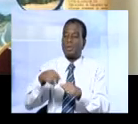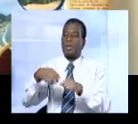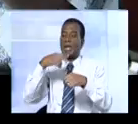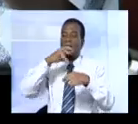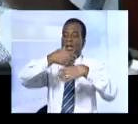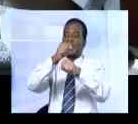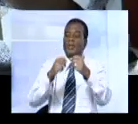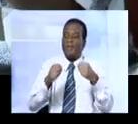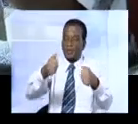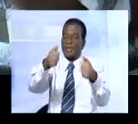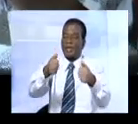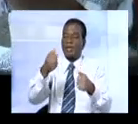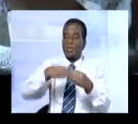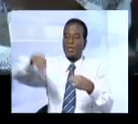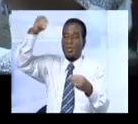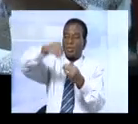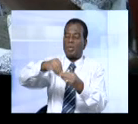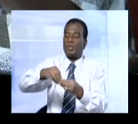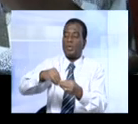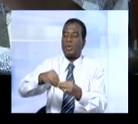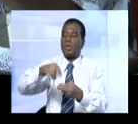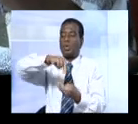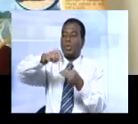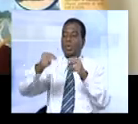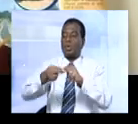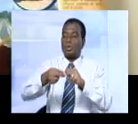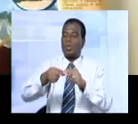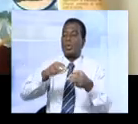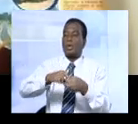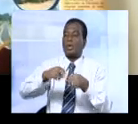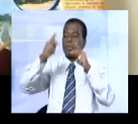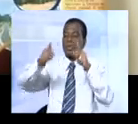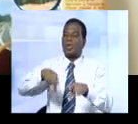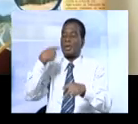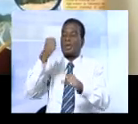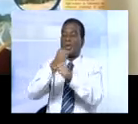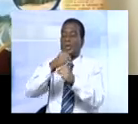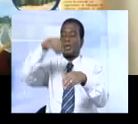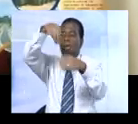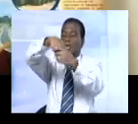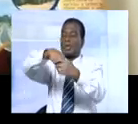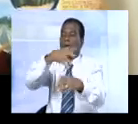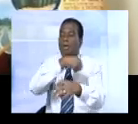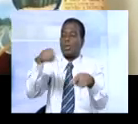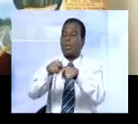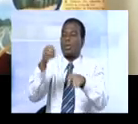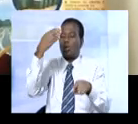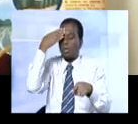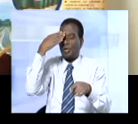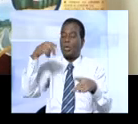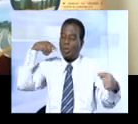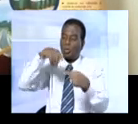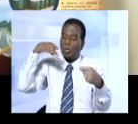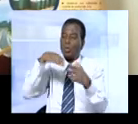très rapidement, celle de renforcer les effectifs de la brigade de la salubrité urbaine, qui, comme on le sait, lutte contre